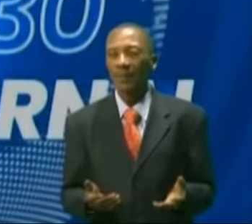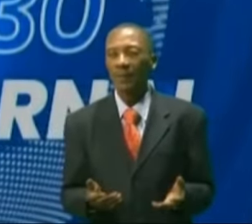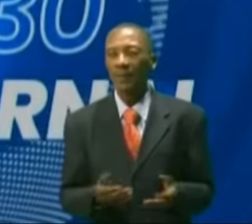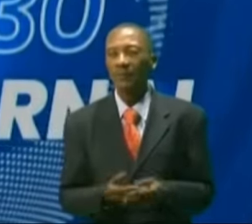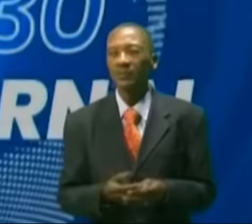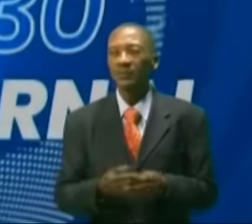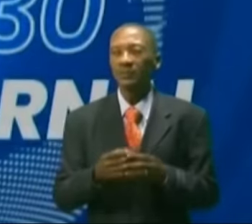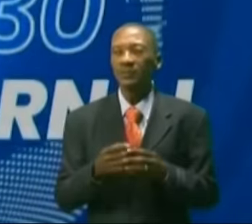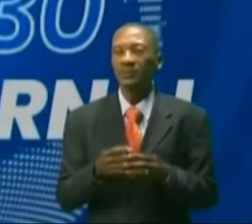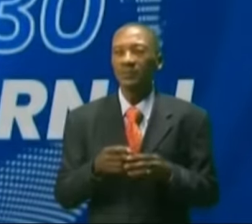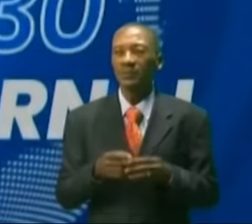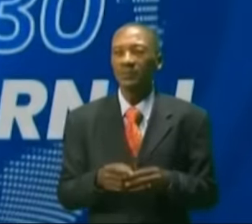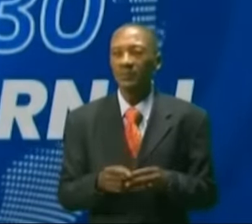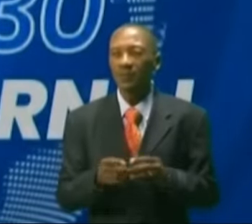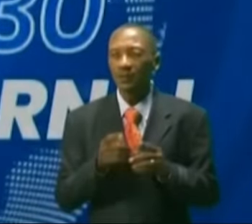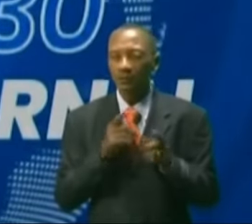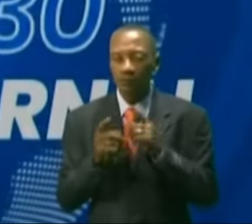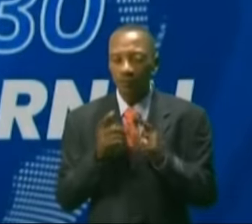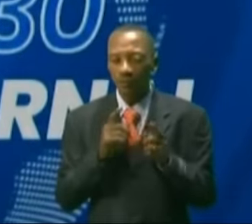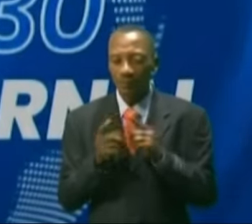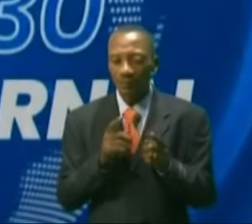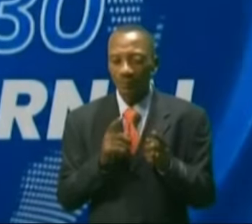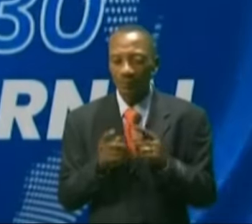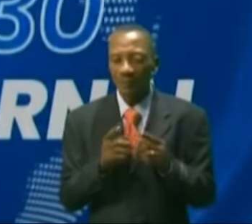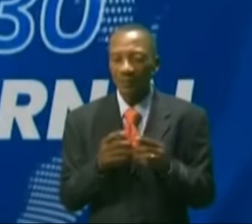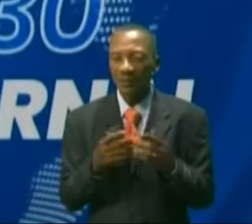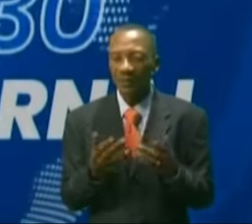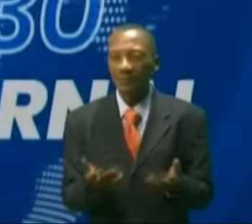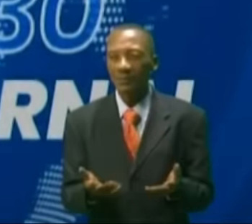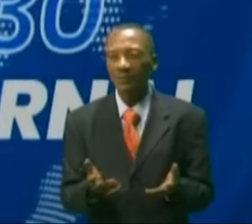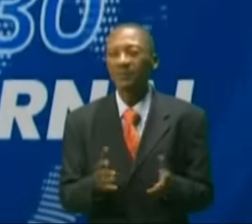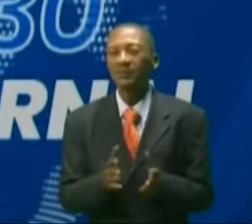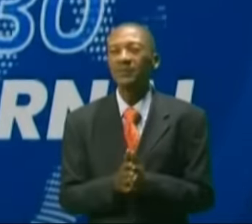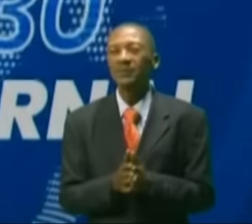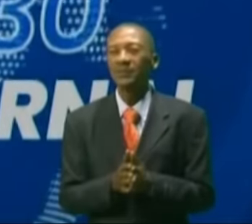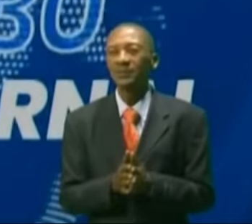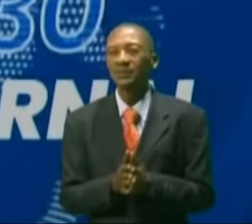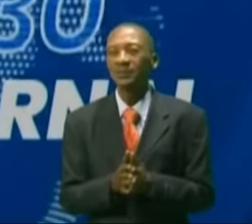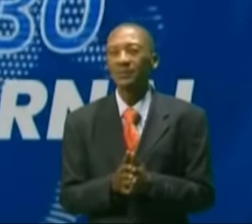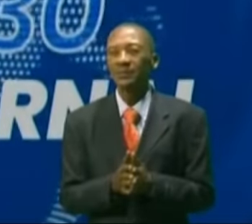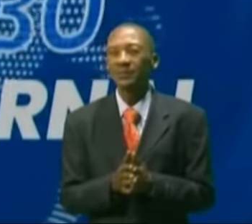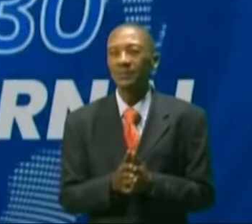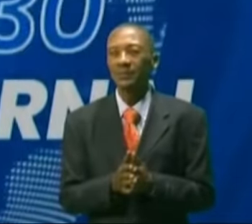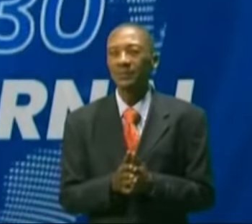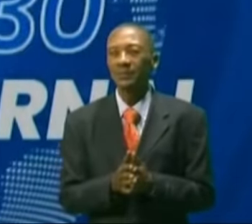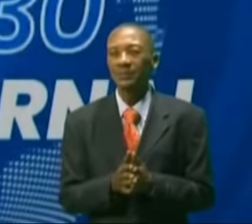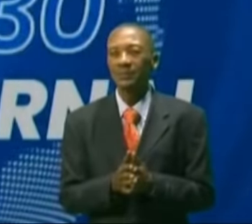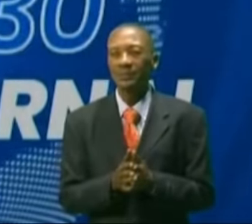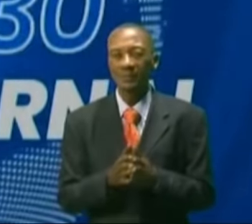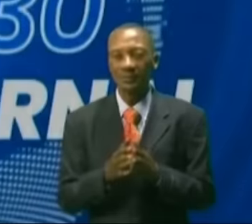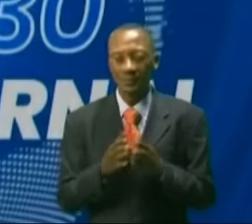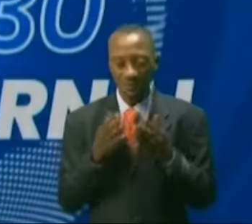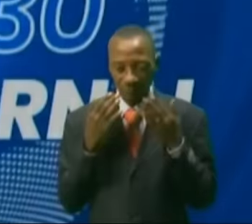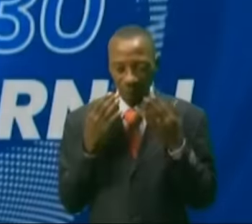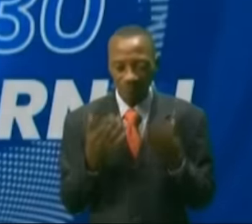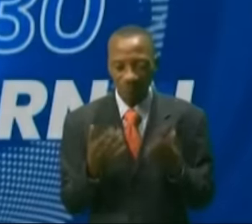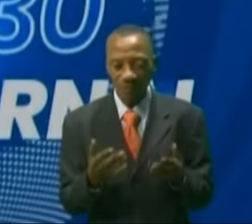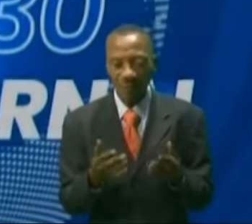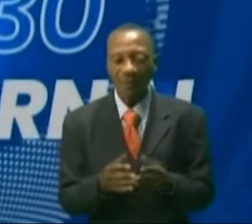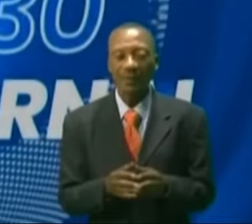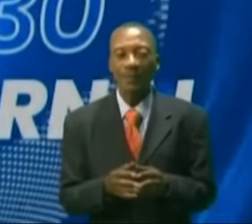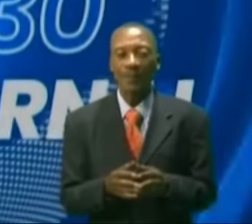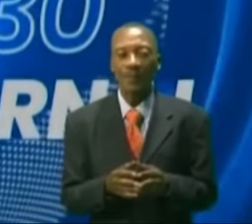de nous quitter. Journaliste à la Radio-Télévision nationale congolaise, à la direction des informations télévisées, il a